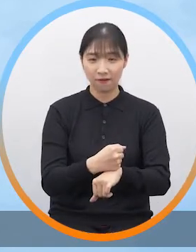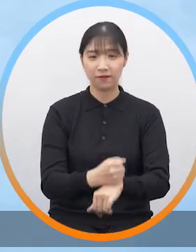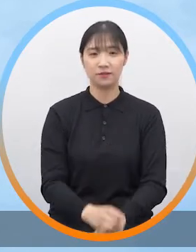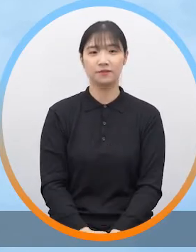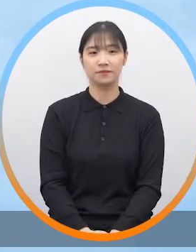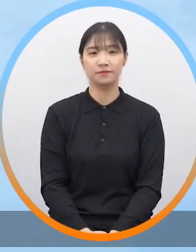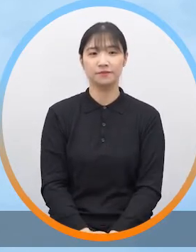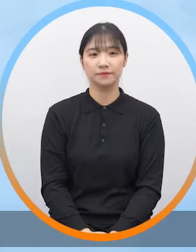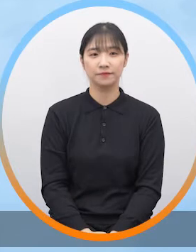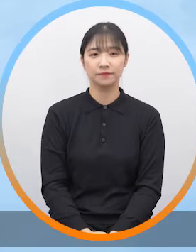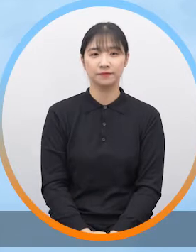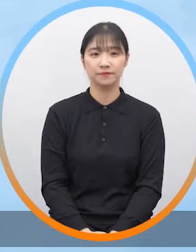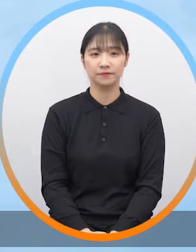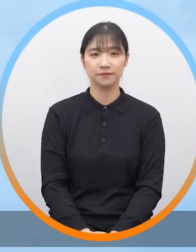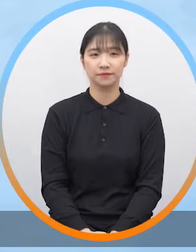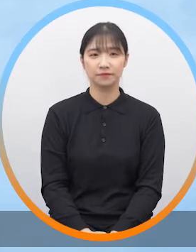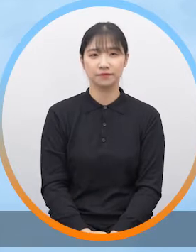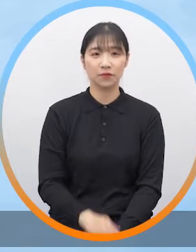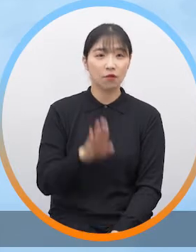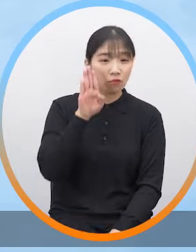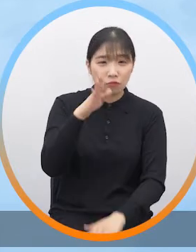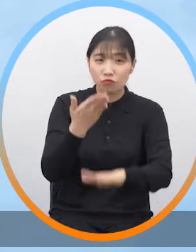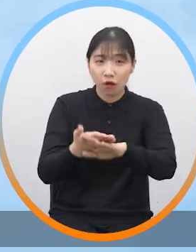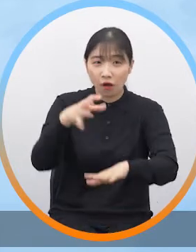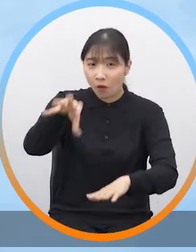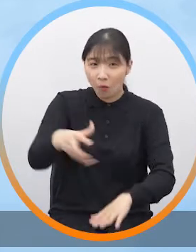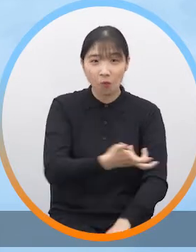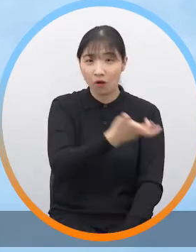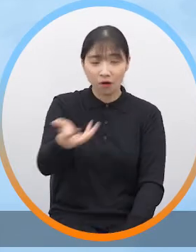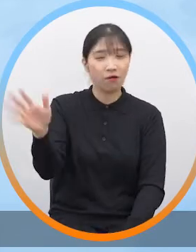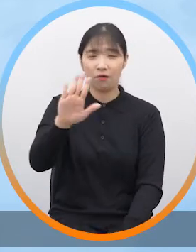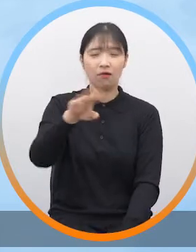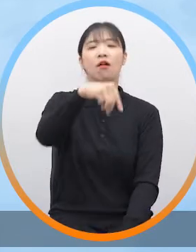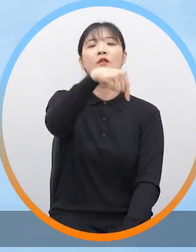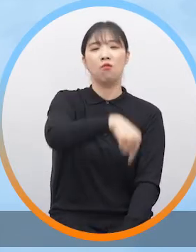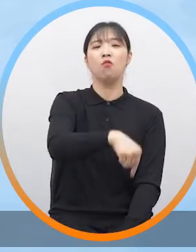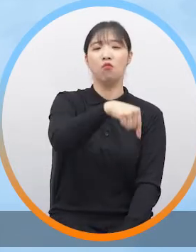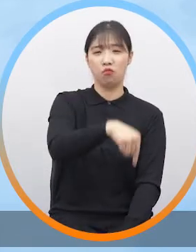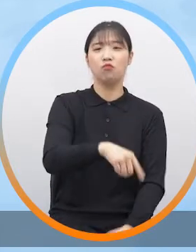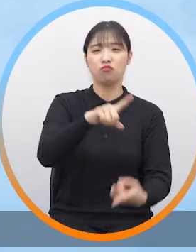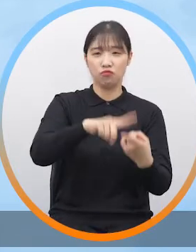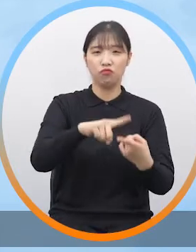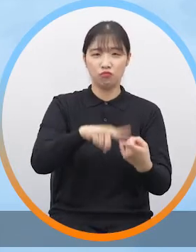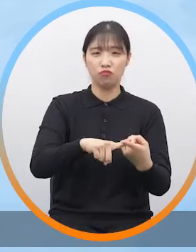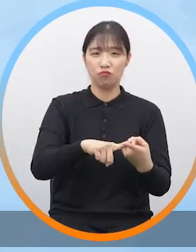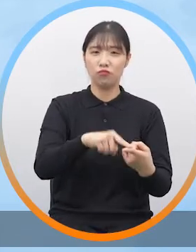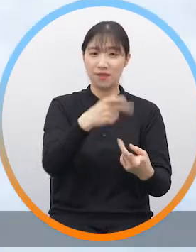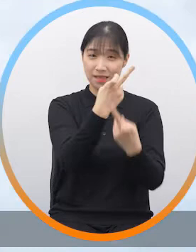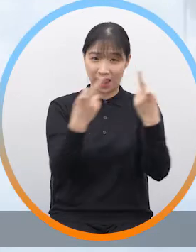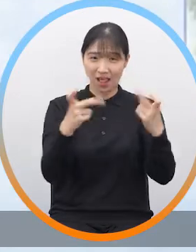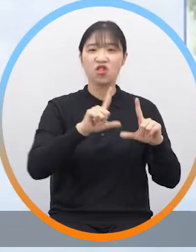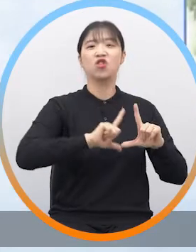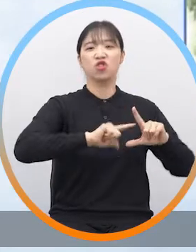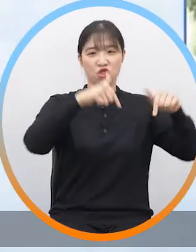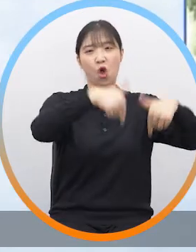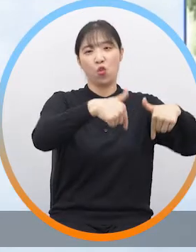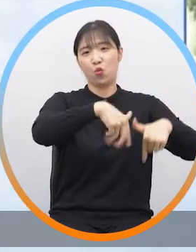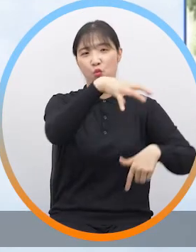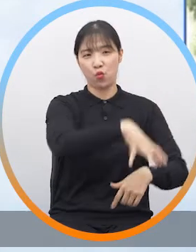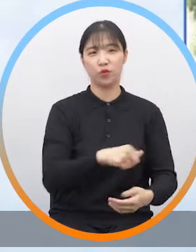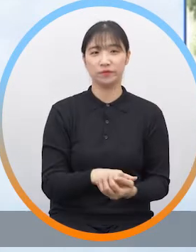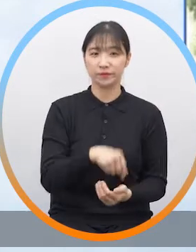출생을 했는데 그 다음에 어디 다른 곳도 가지 않았습니다. 바로 그곳입니다. 월출산의 서쪽에 해당합니다. 자,